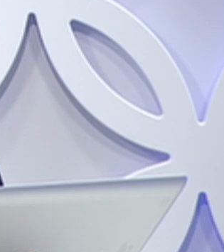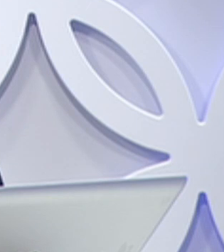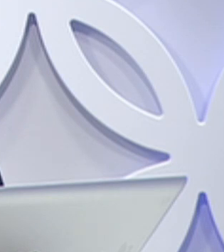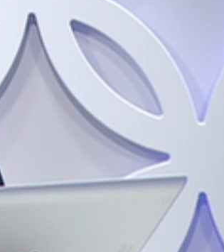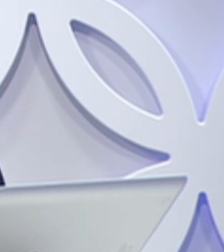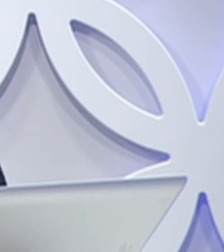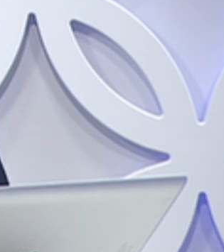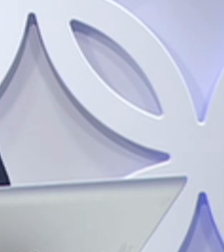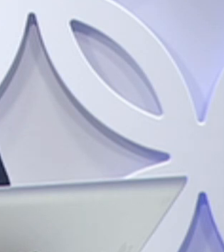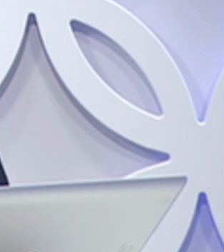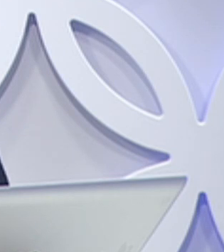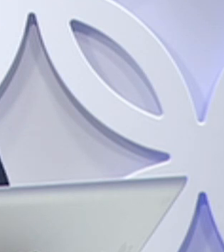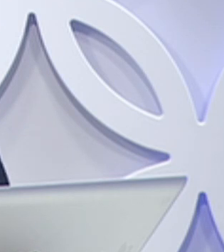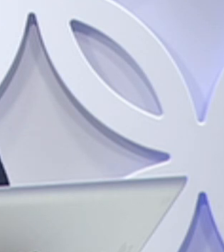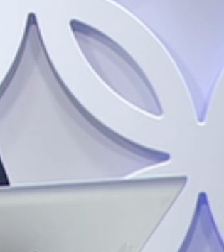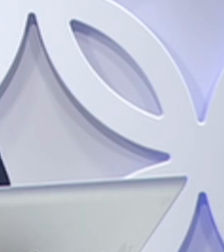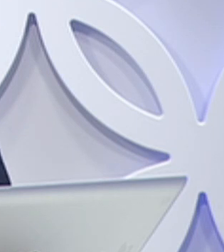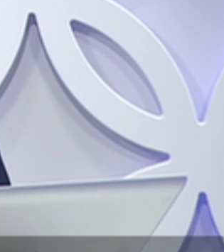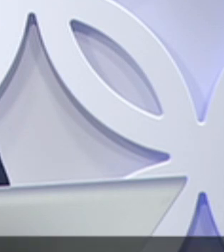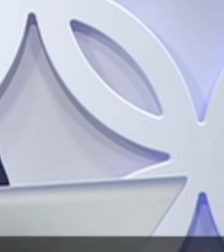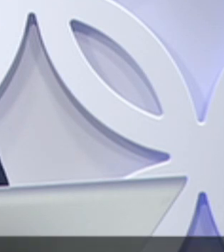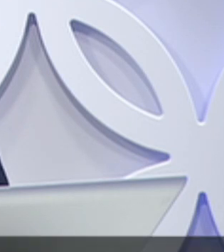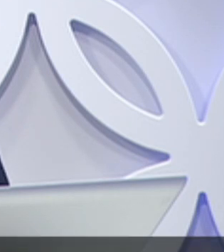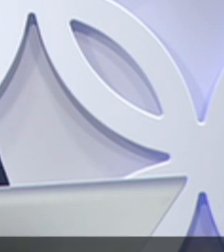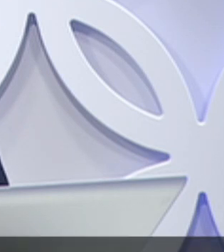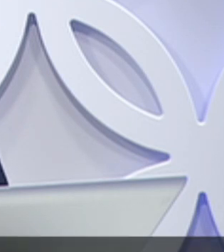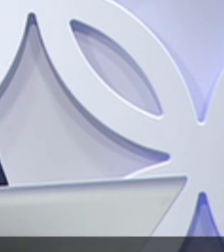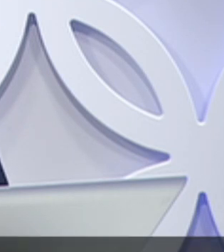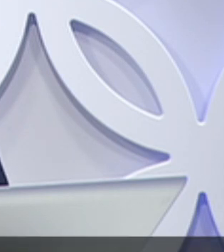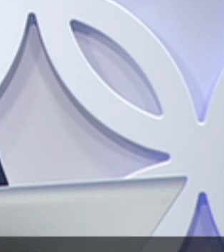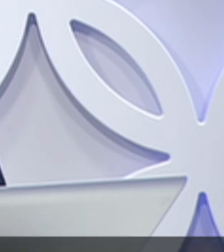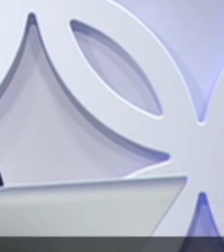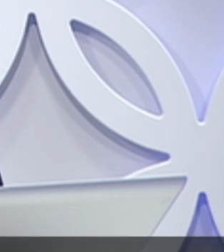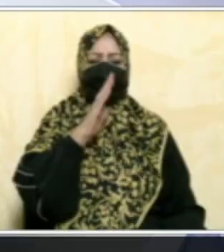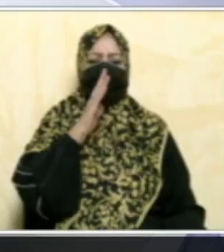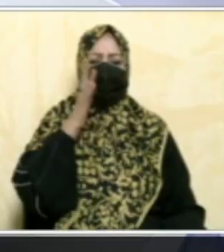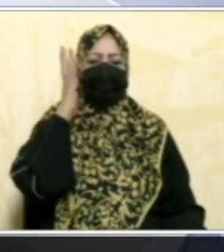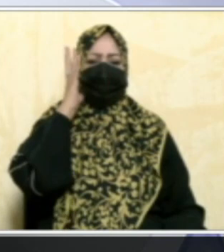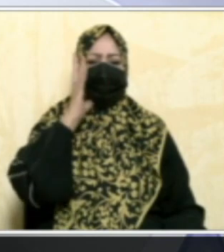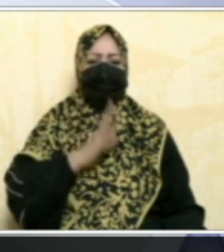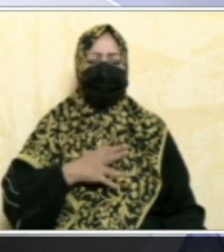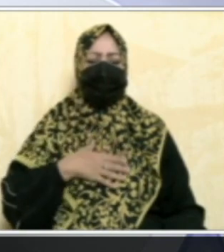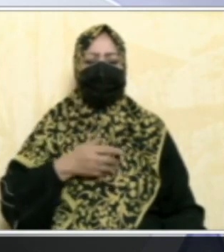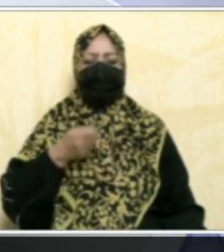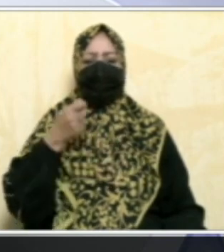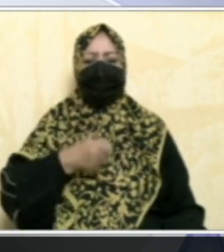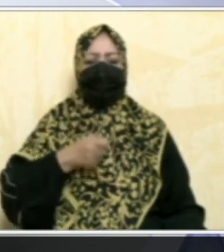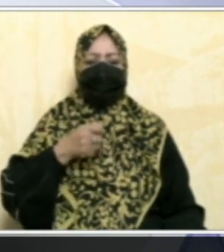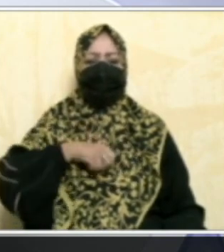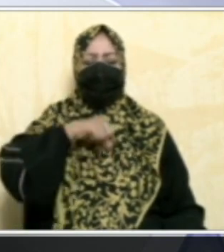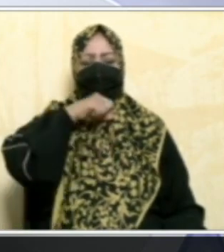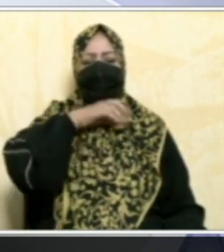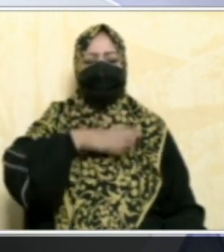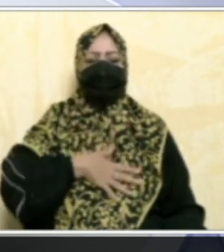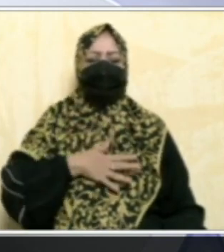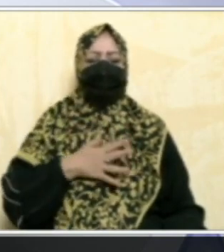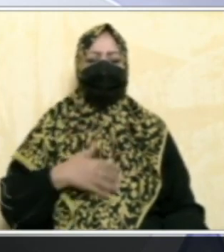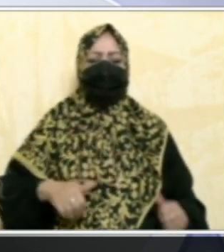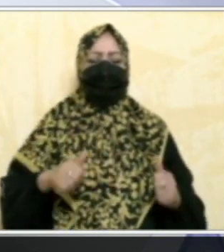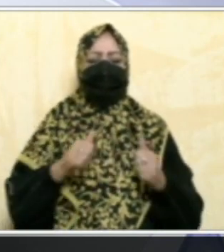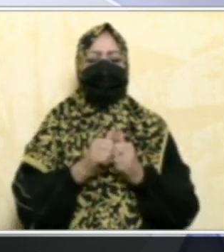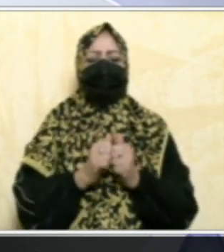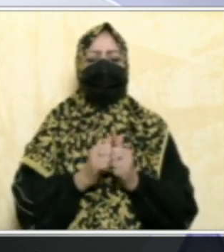نور. بسم الله والحمد لله والصلاة والسلام على سيدنا رسول الله وعلى آله وصحبه ومن اهتدى بهداه.